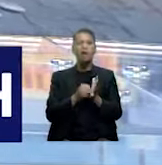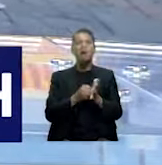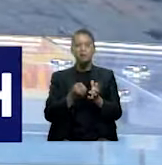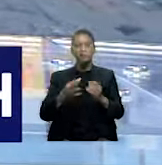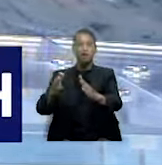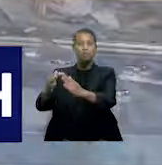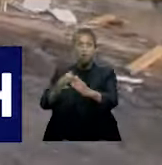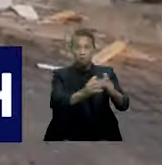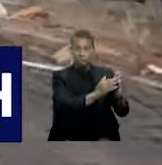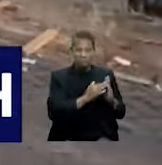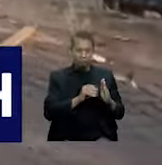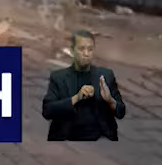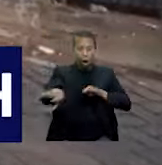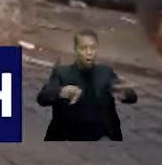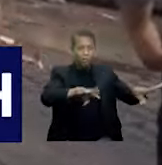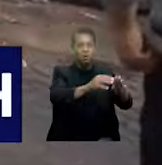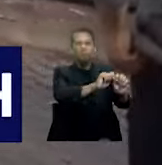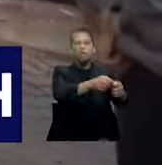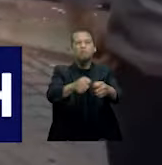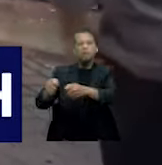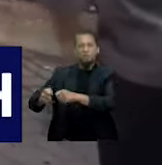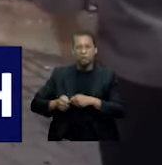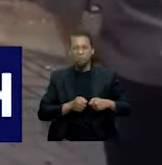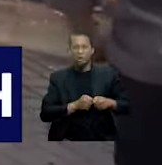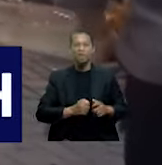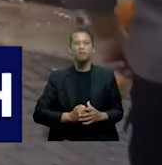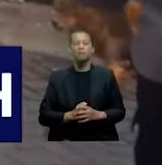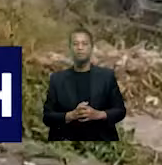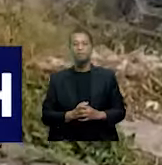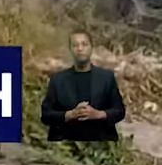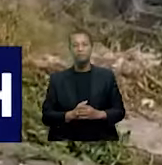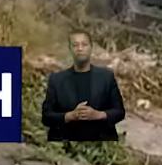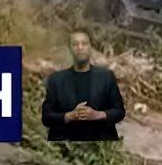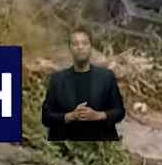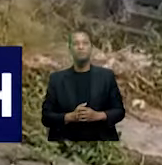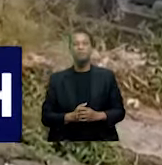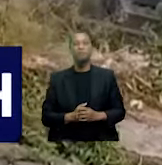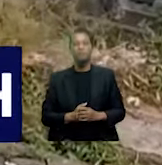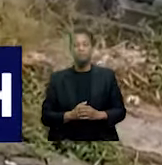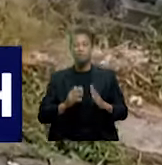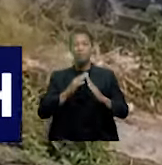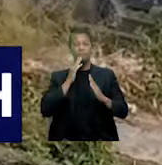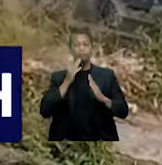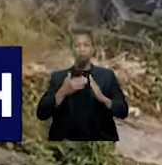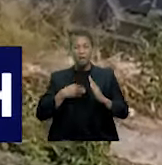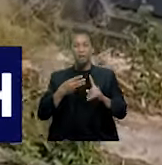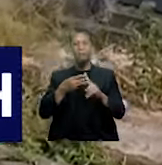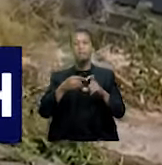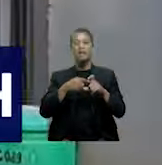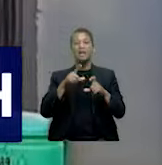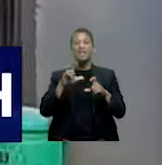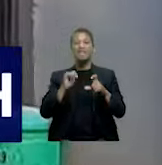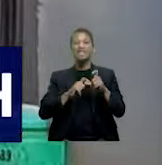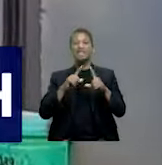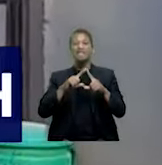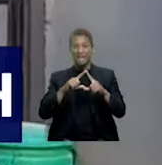rusak. Rumah milik Melisa di Jalan Kaliandra, Perumahan Kencana, Cengkareng,